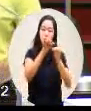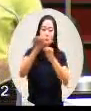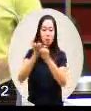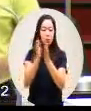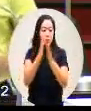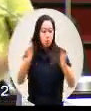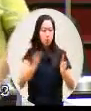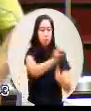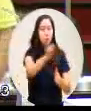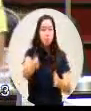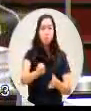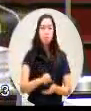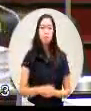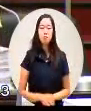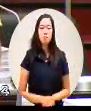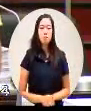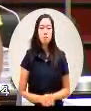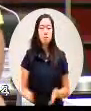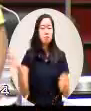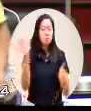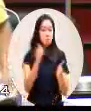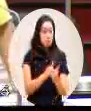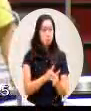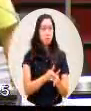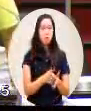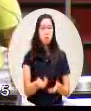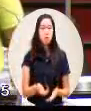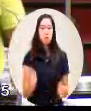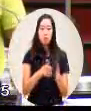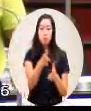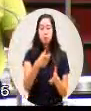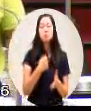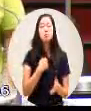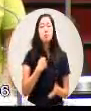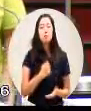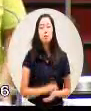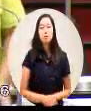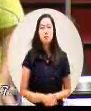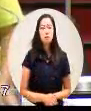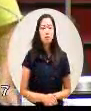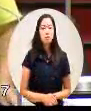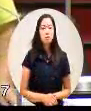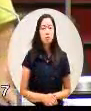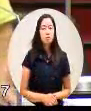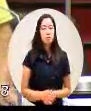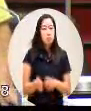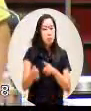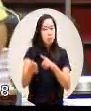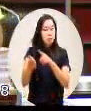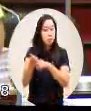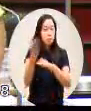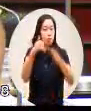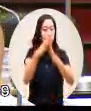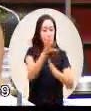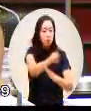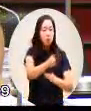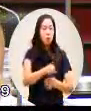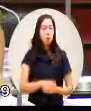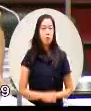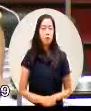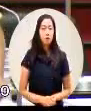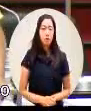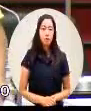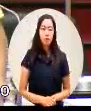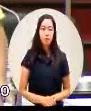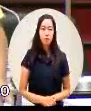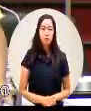等，结果，咱来知影，伊占用这个学校啊，